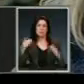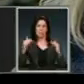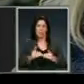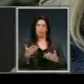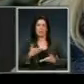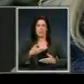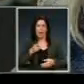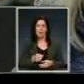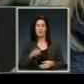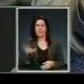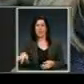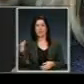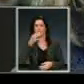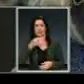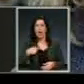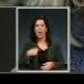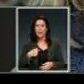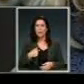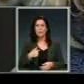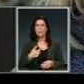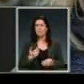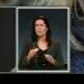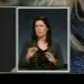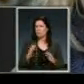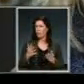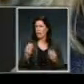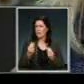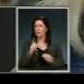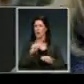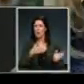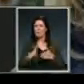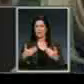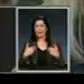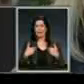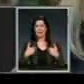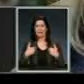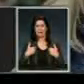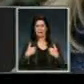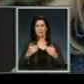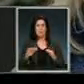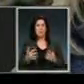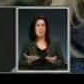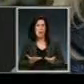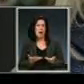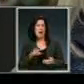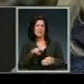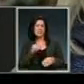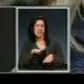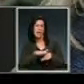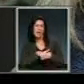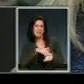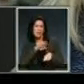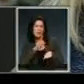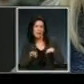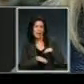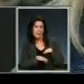אותי... הייתו תגובות, או מה לא בסדר איתי, כאילו, שכאילו, מה, יש לך רגשות נחיתות או משהו כזה?